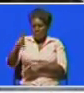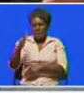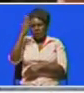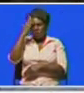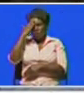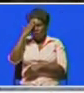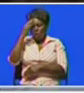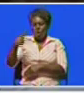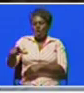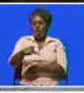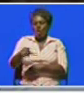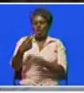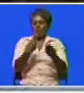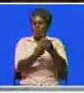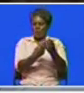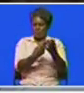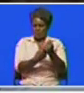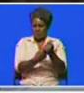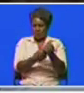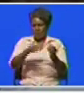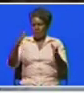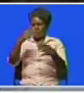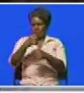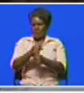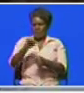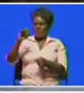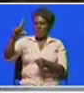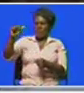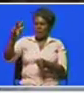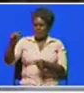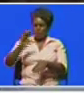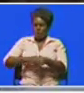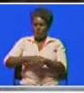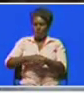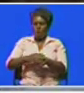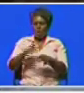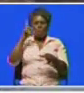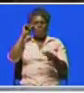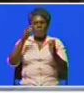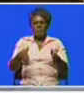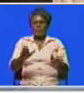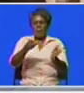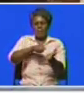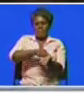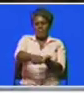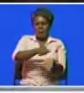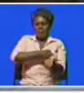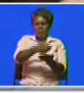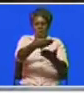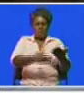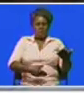local partners? Kuna utaona kuna kampuni inaitwa KIEMS on Mombasa Road. Hiyo ilichapisha